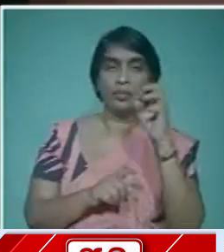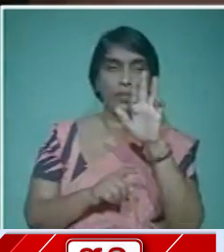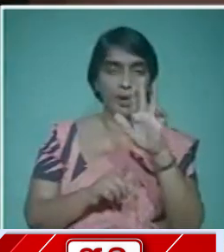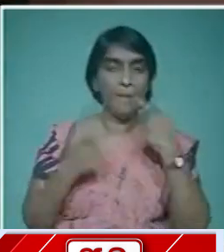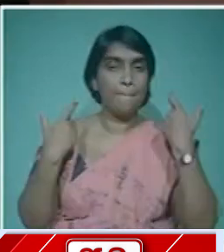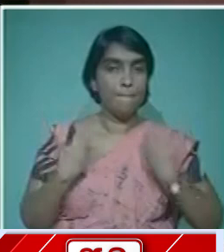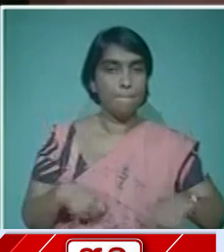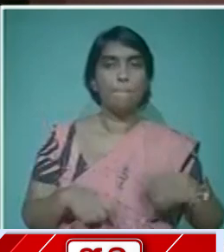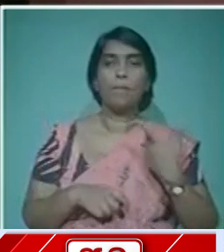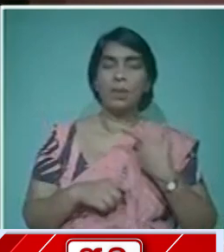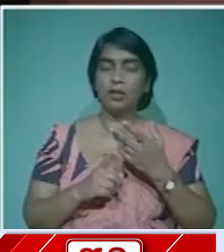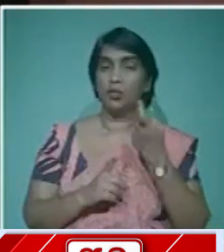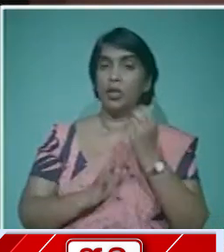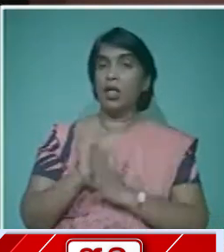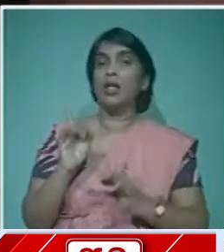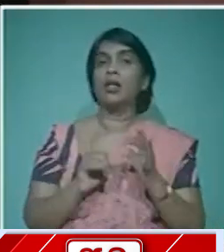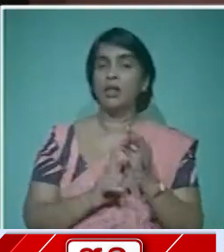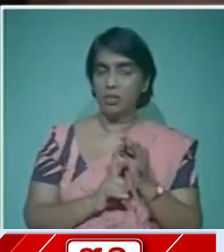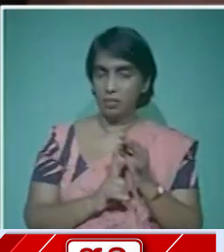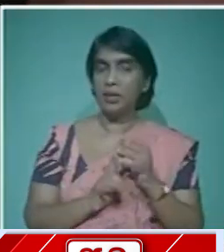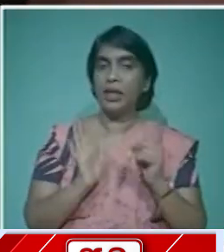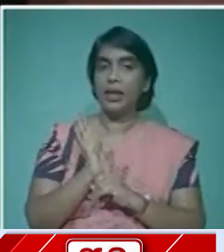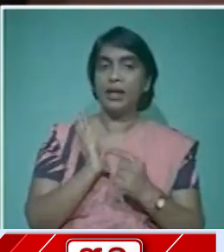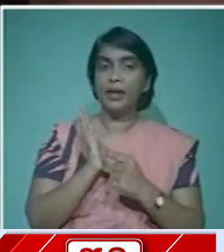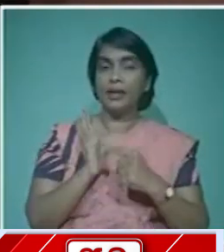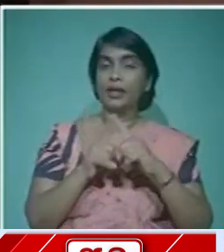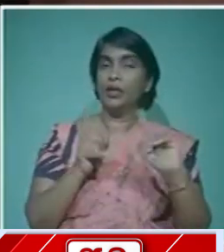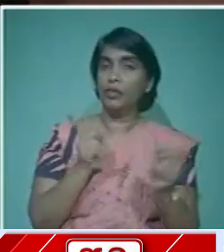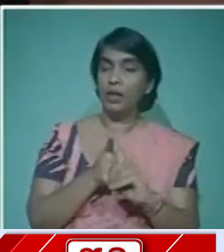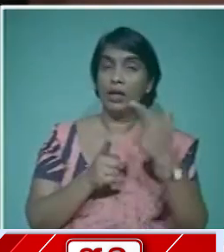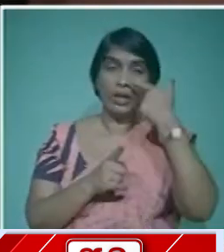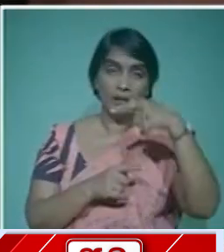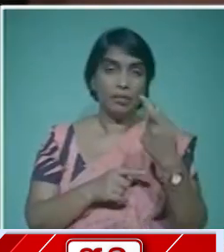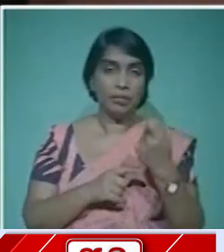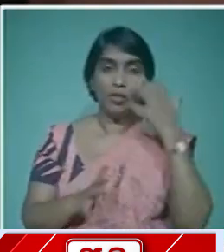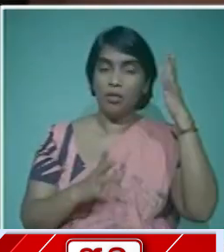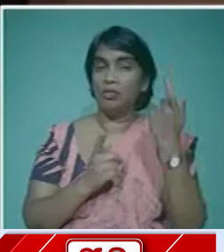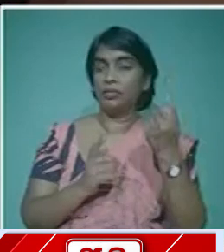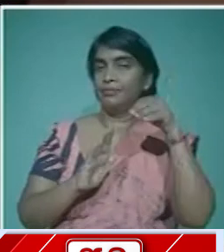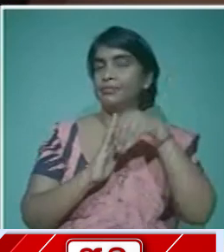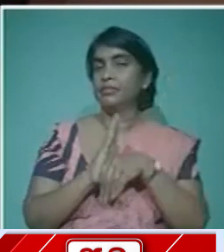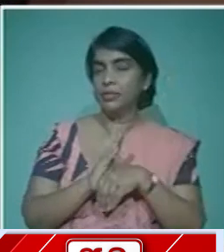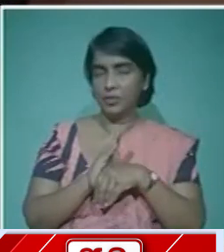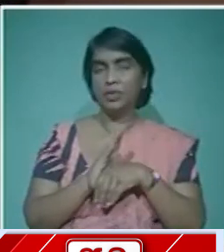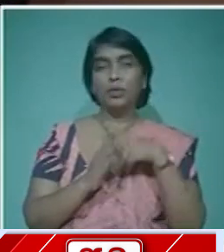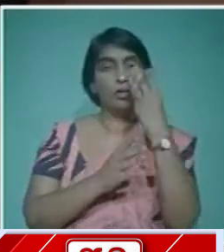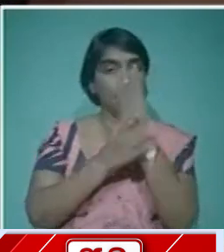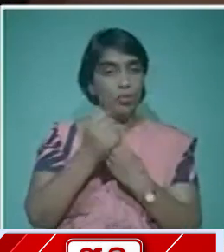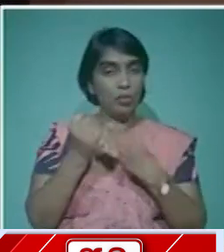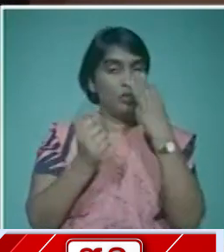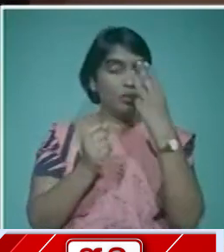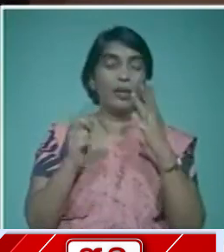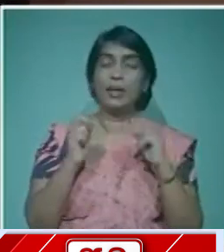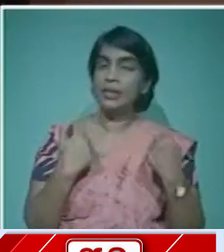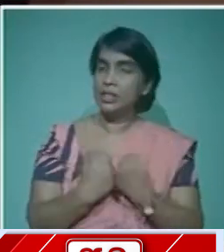මහින්ද රාජපක්ෂ මුදල් අමාත්‍යවරයාට එල්ටීටී යුද්ධය තෙල් මිල ලෝක ආර්ථික අවපාතේ මේ තුන්වදාරුම්